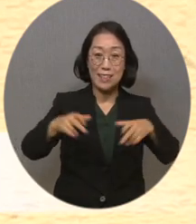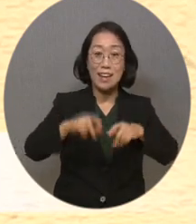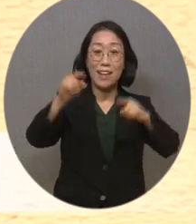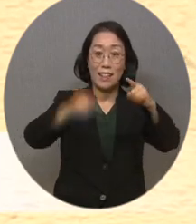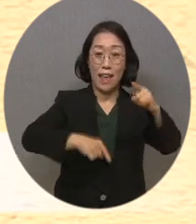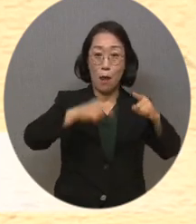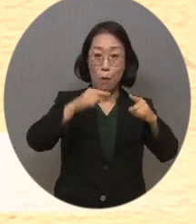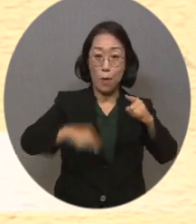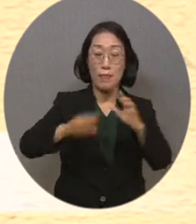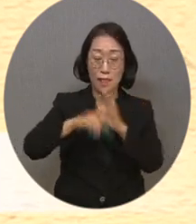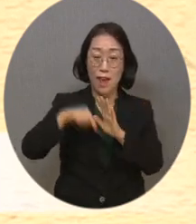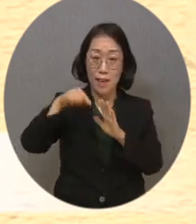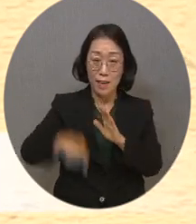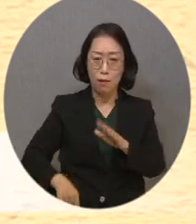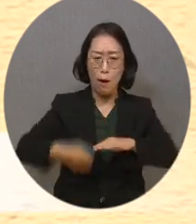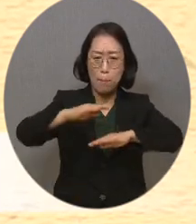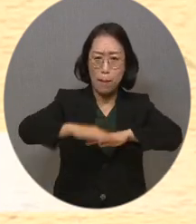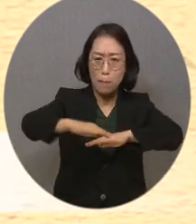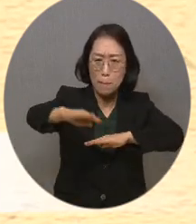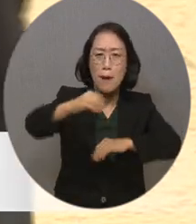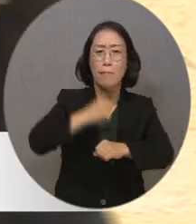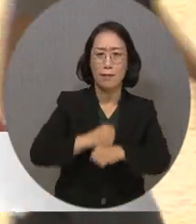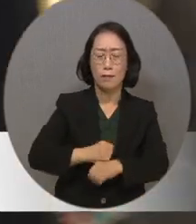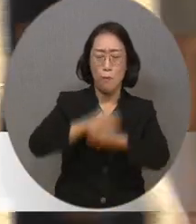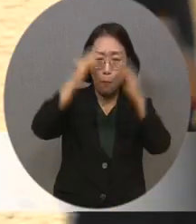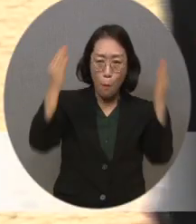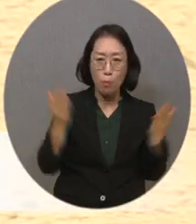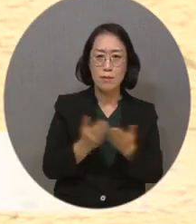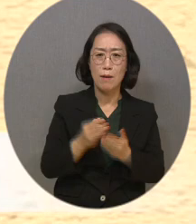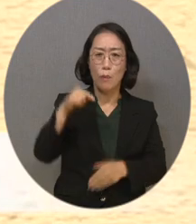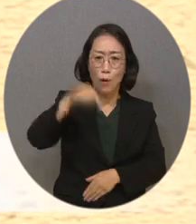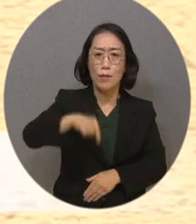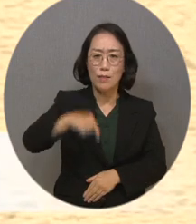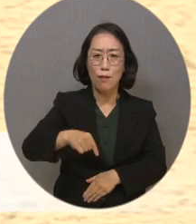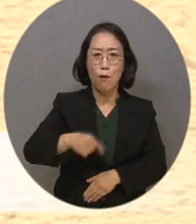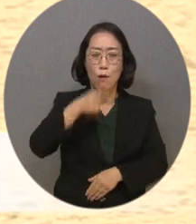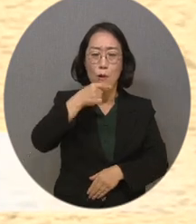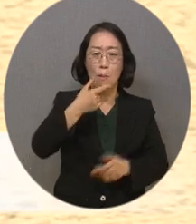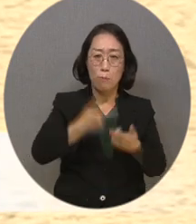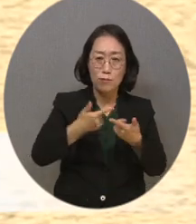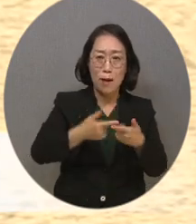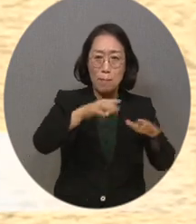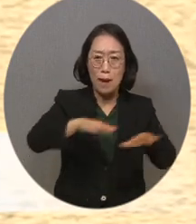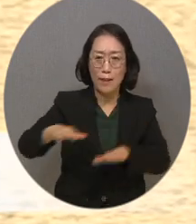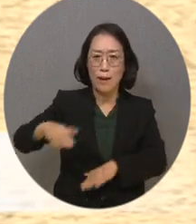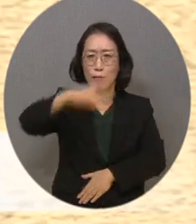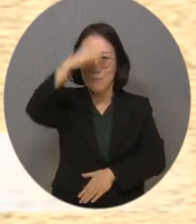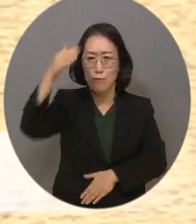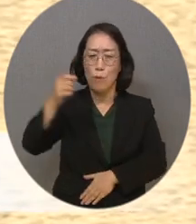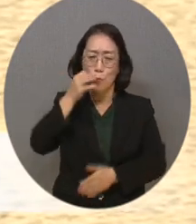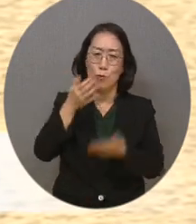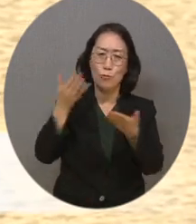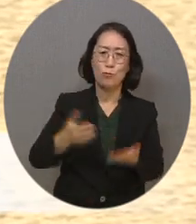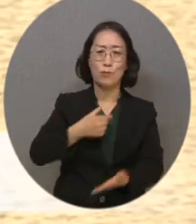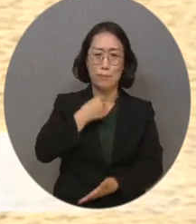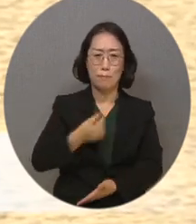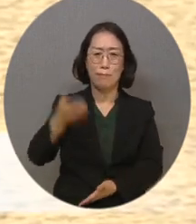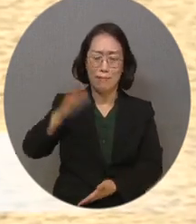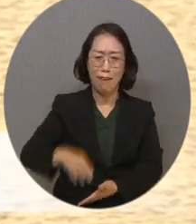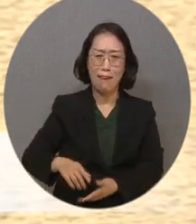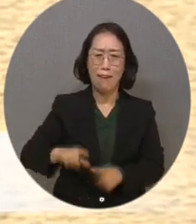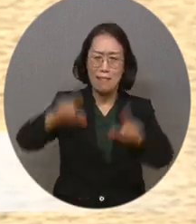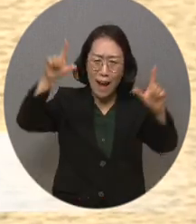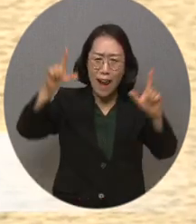이런 행사를 해서 모든 세계의 장애인들이 부산 바다를 즐길 수 있는 행사를 준비를 했었는데 날씨